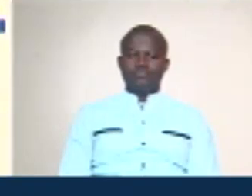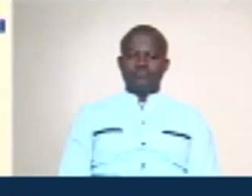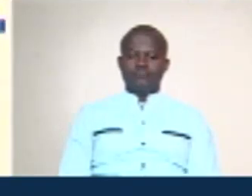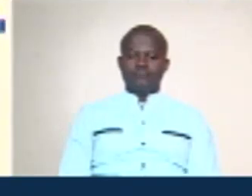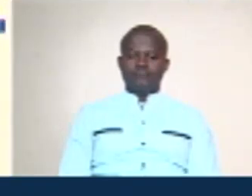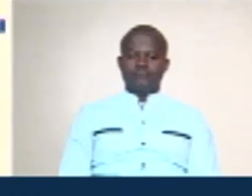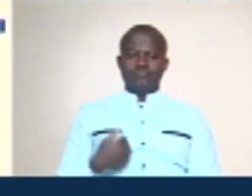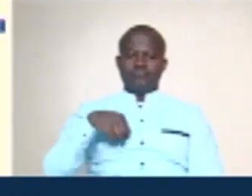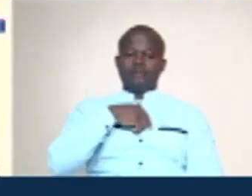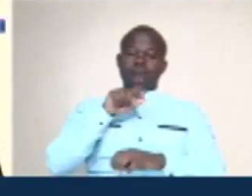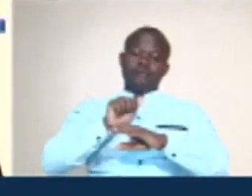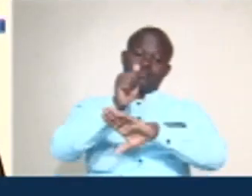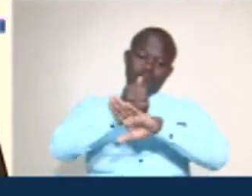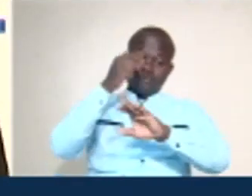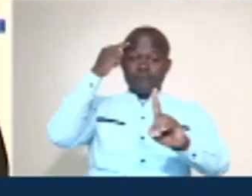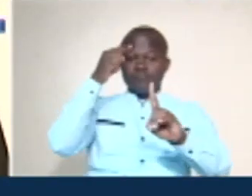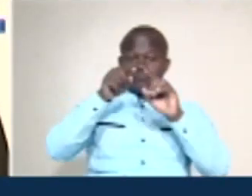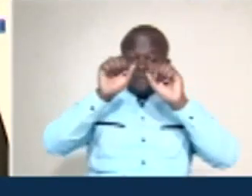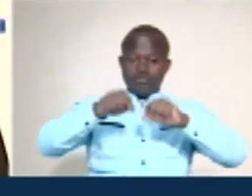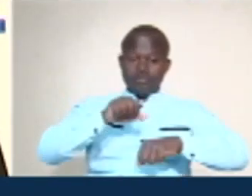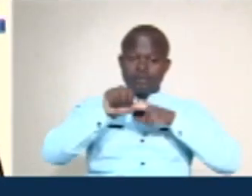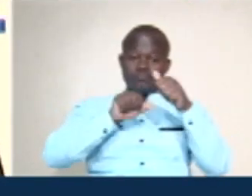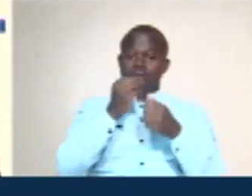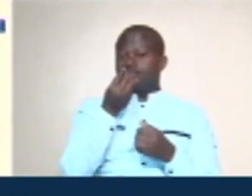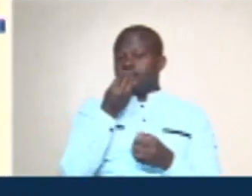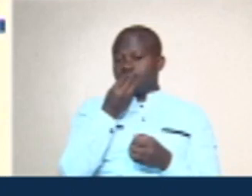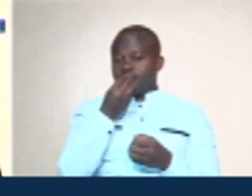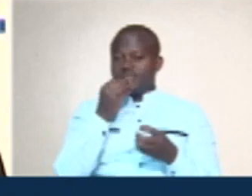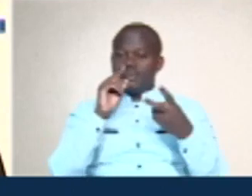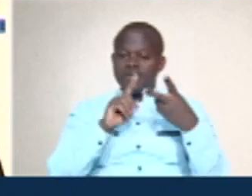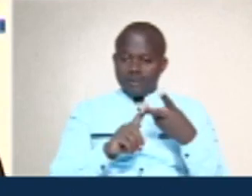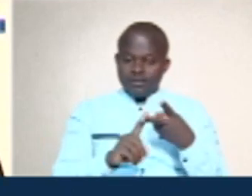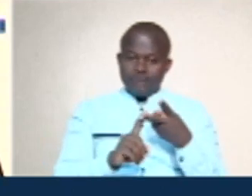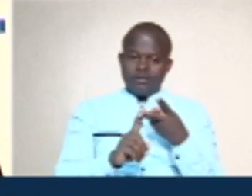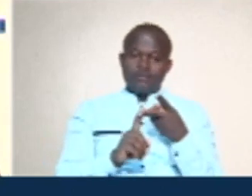Gushyiraho intego washobora mu bijyanye n'imirire, mu bijyanye